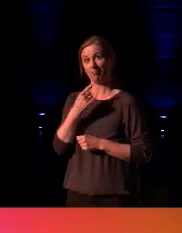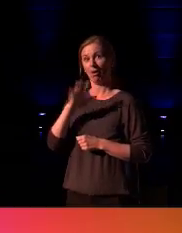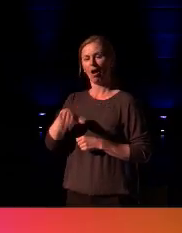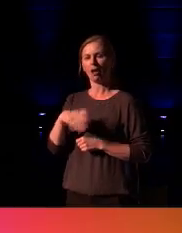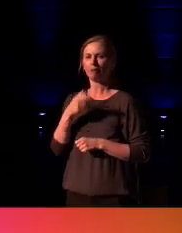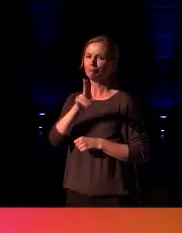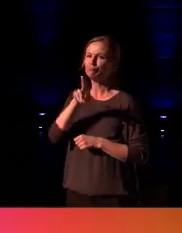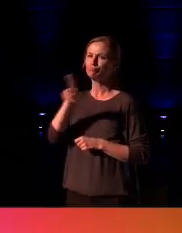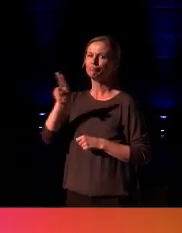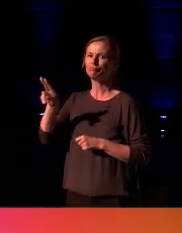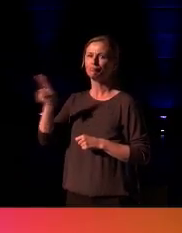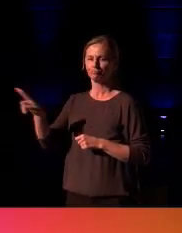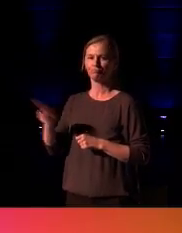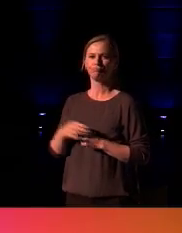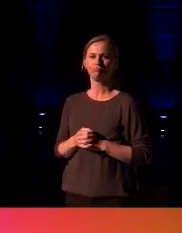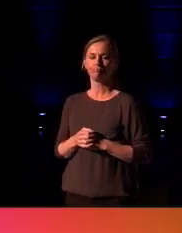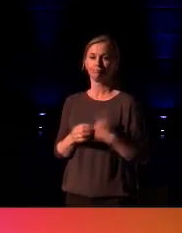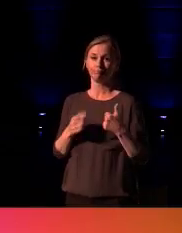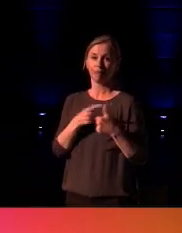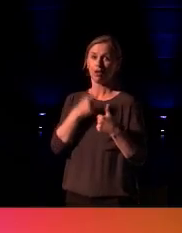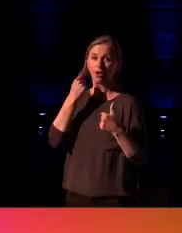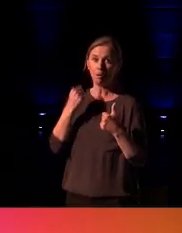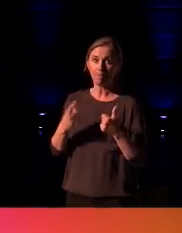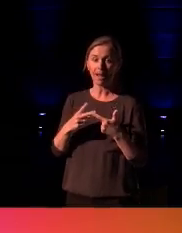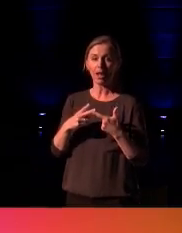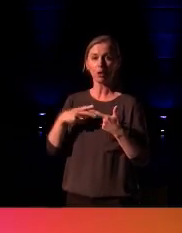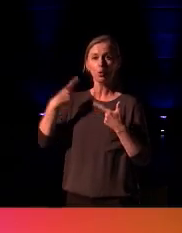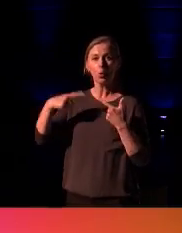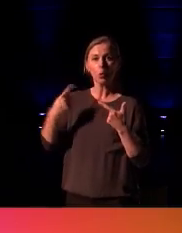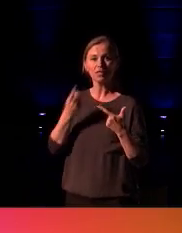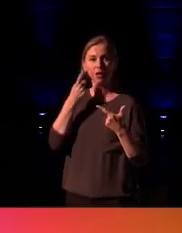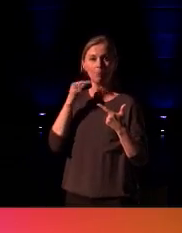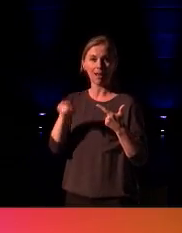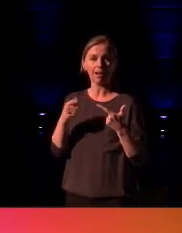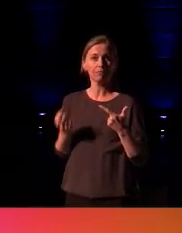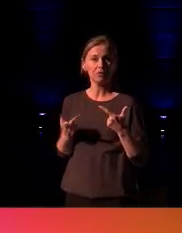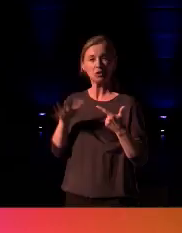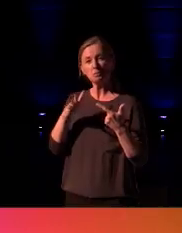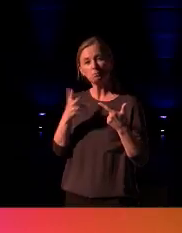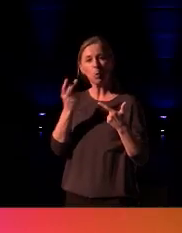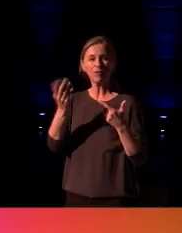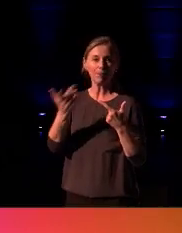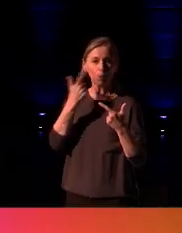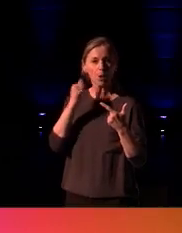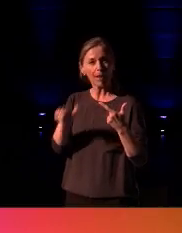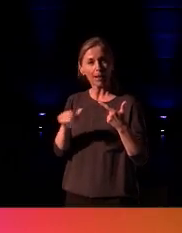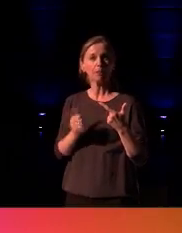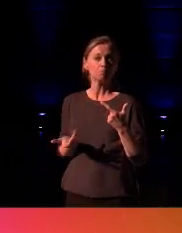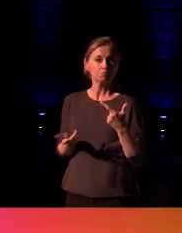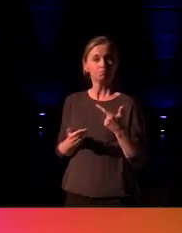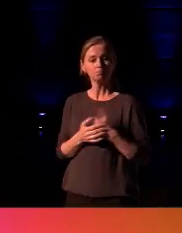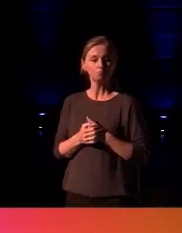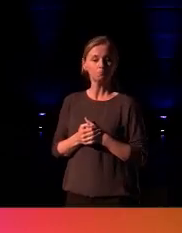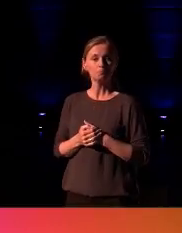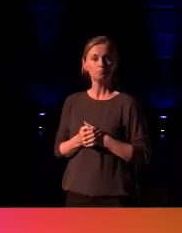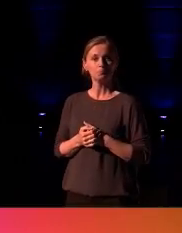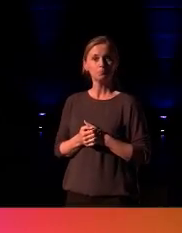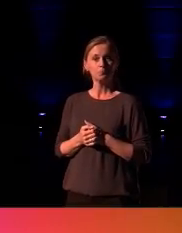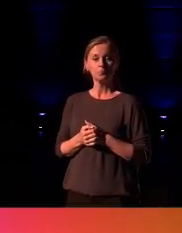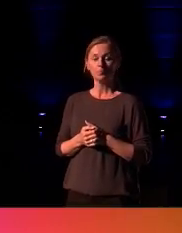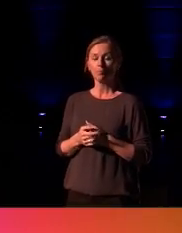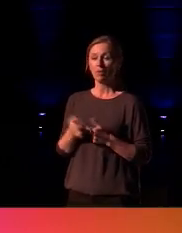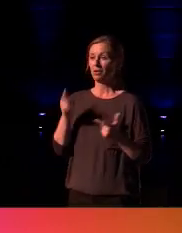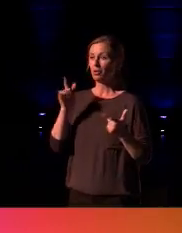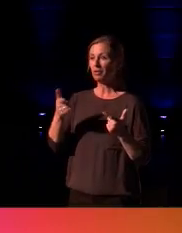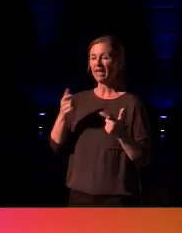karakteristika. Hun er gammel, hun er kronologisk gammel, hun er ca. 85 år, ikke sant? Hun